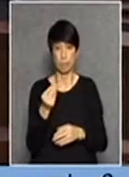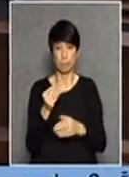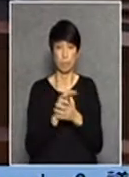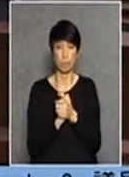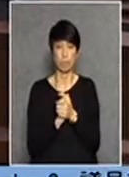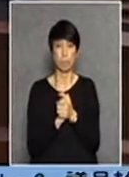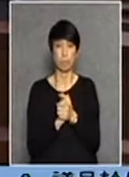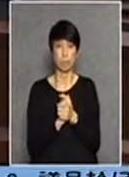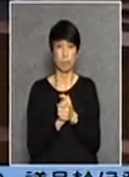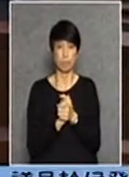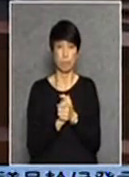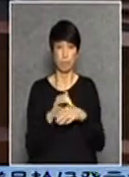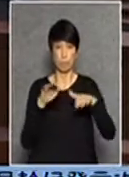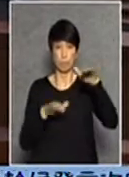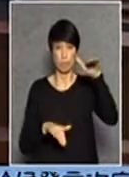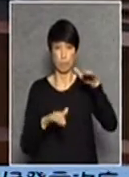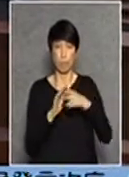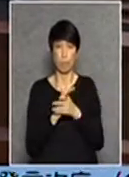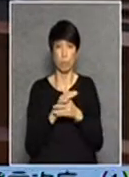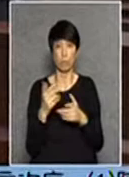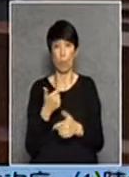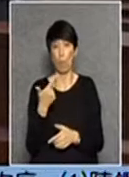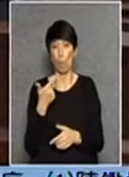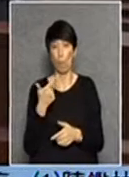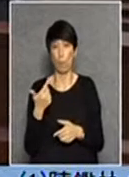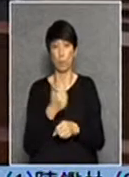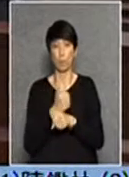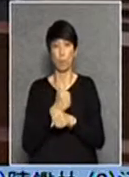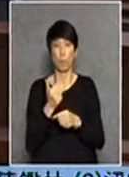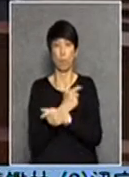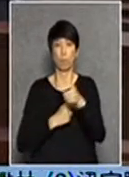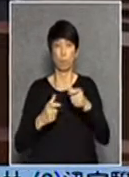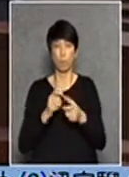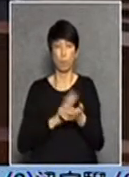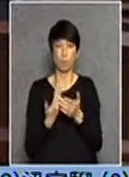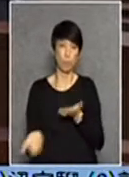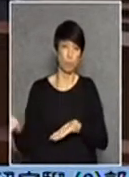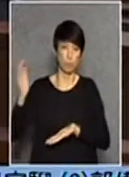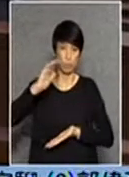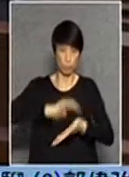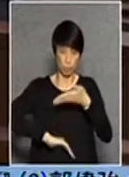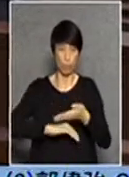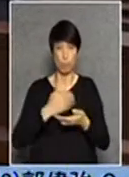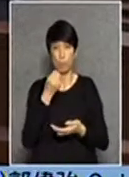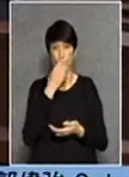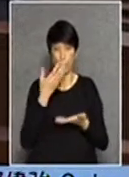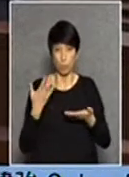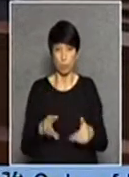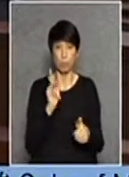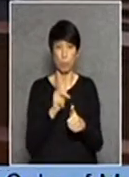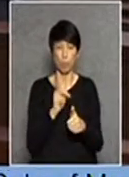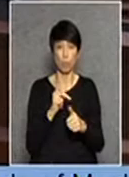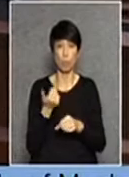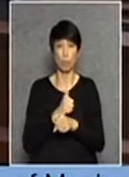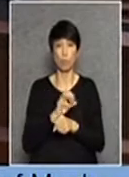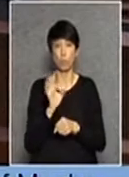擇上嘅差異咧，都係好大嘅商機嚟。但係倒轉香港咧，我哋而家唔好地利用呢個機會咧，搞到咧我哋用好多